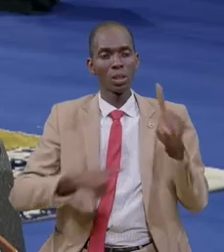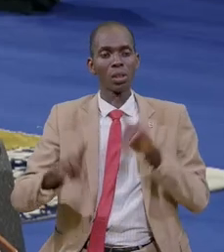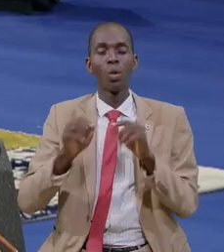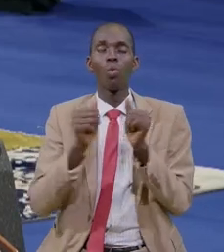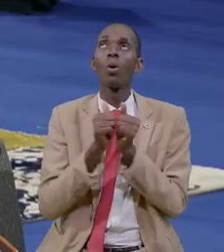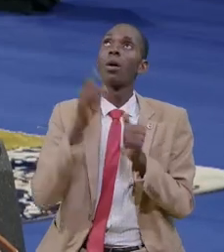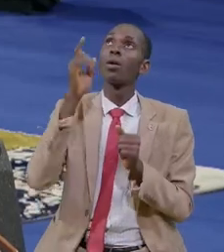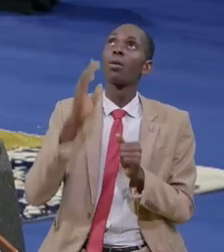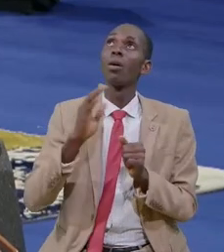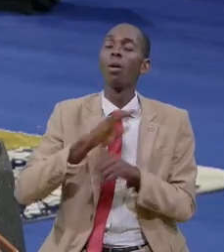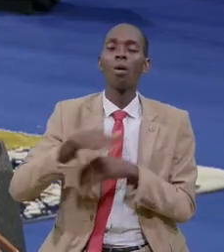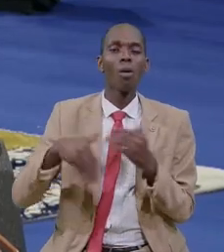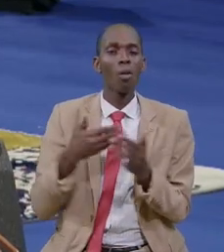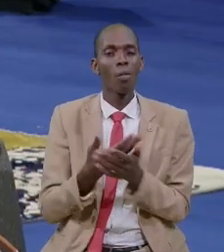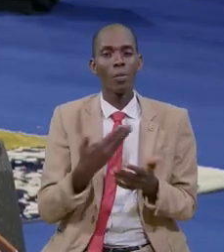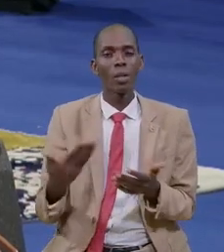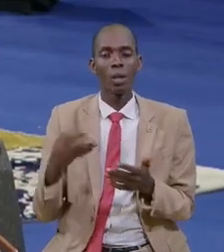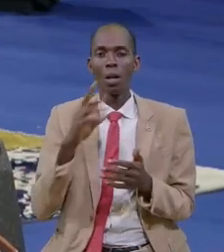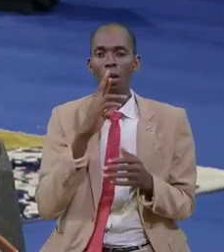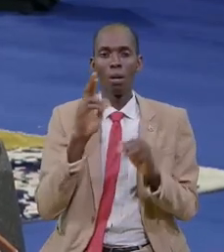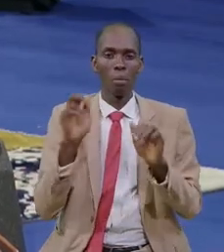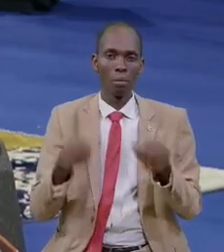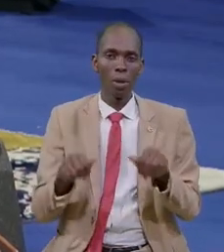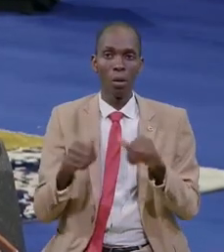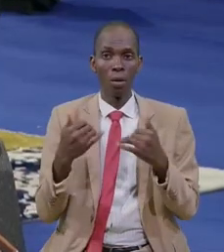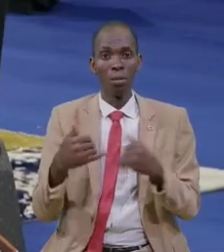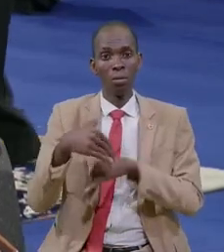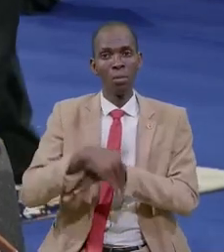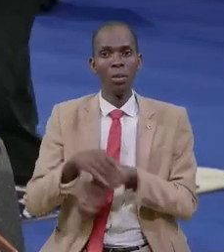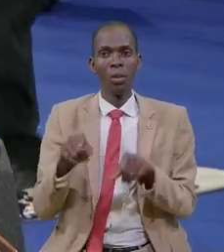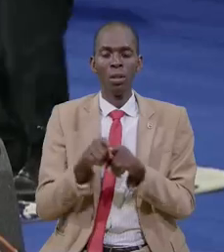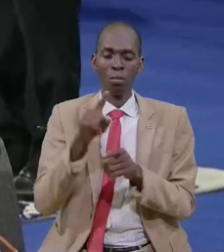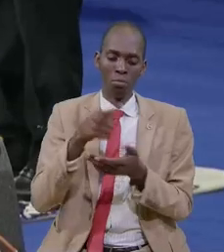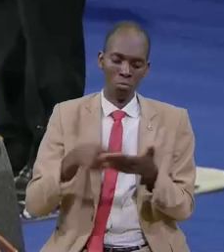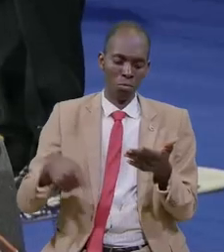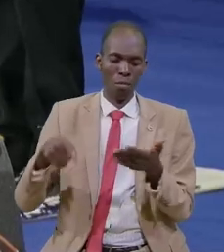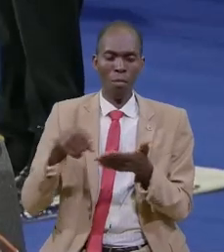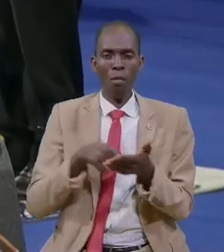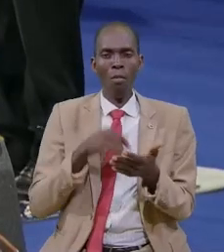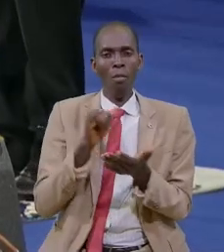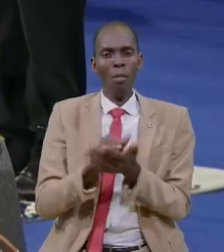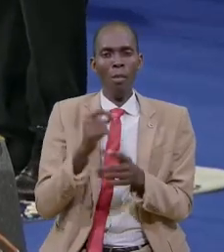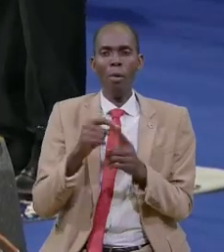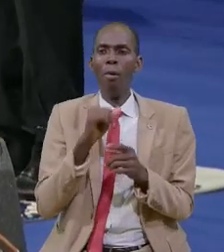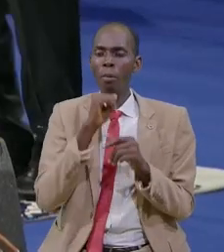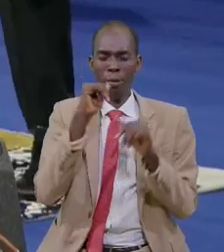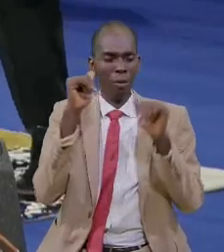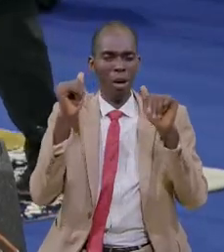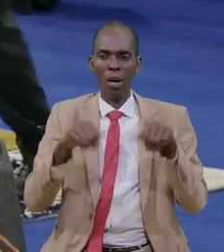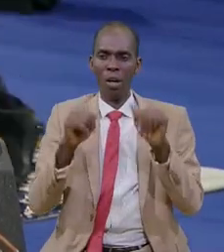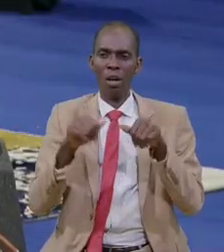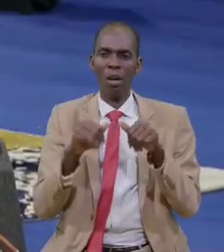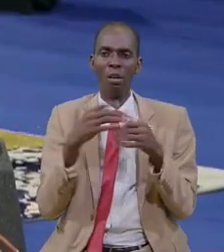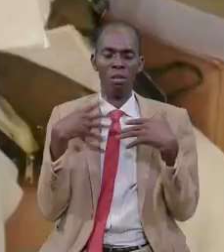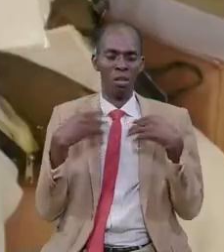est possible. Ce soir, comme tu annules ce mot « impossibilité »,